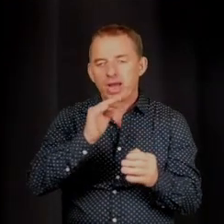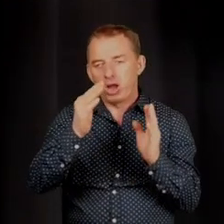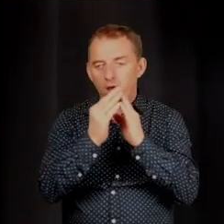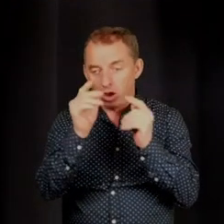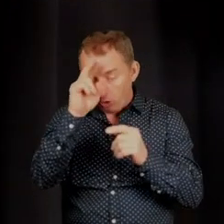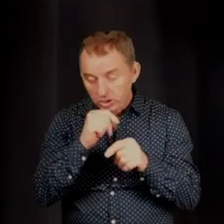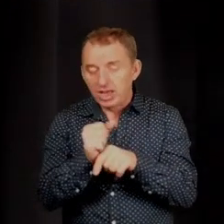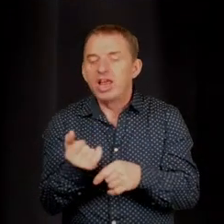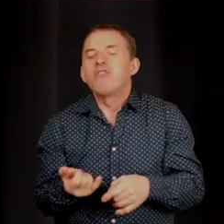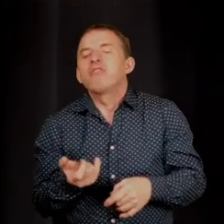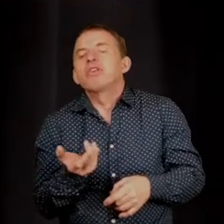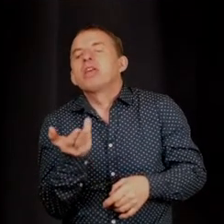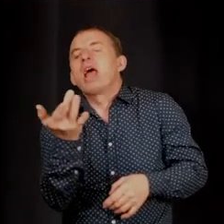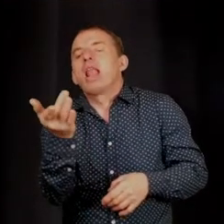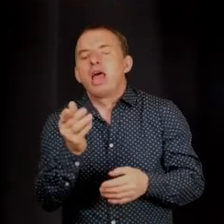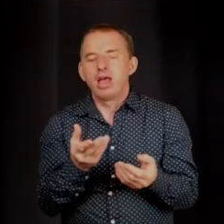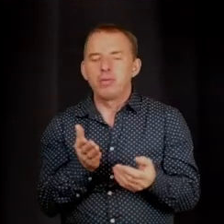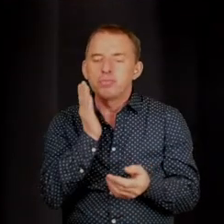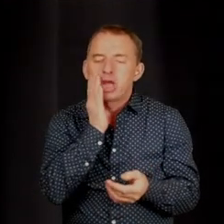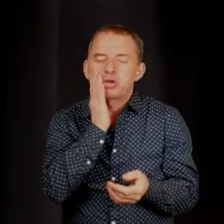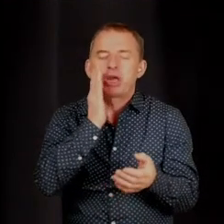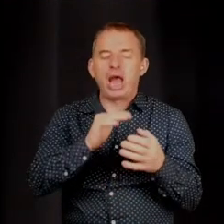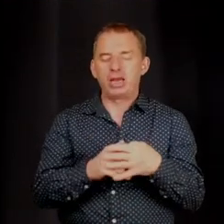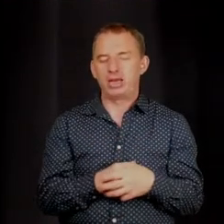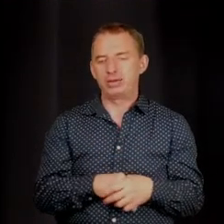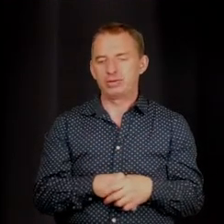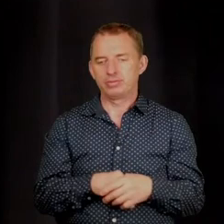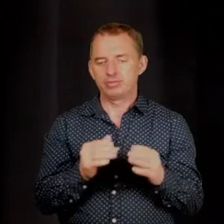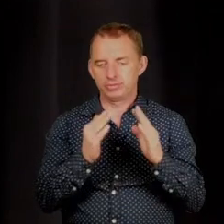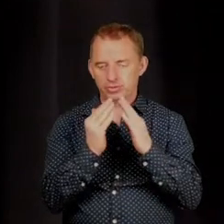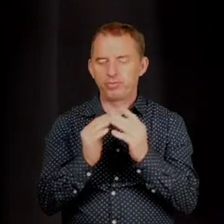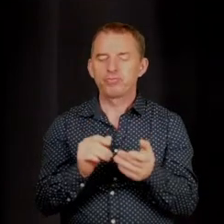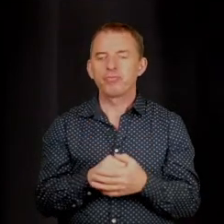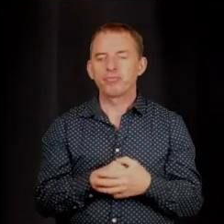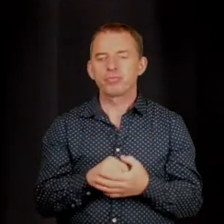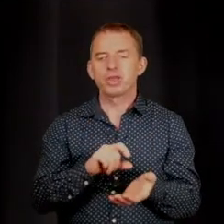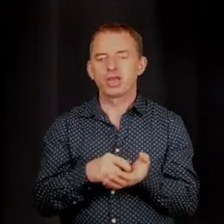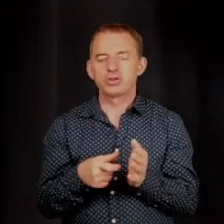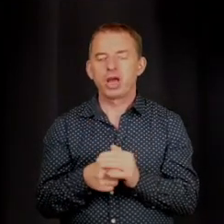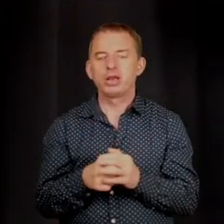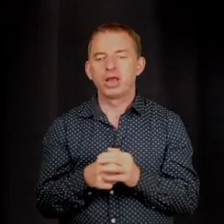wiele mieszkań. A better translation is, in my Father's house there's a lot of room.